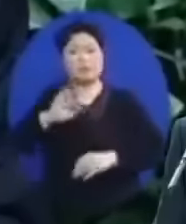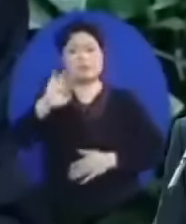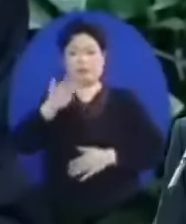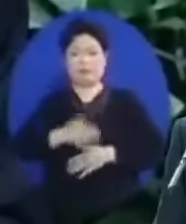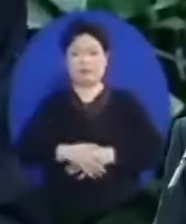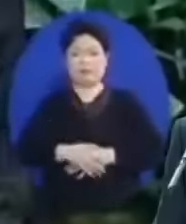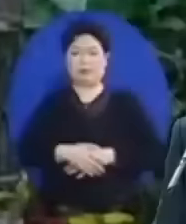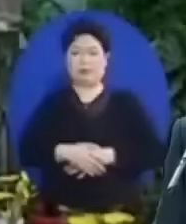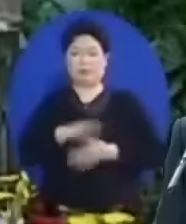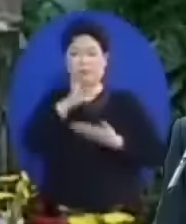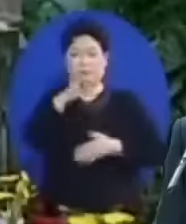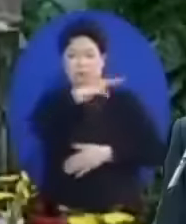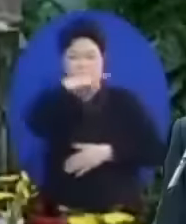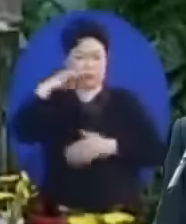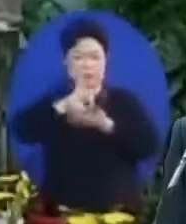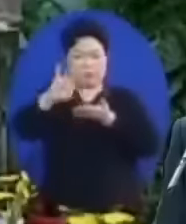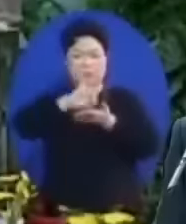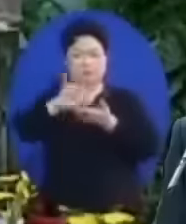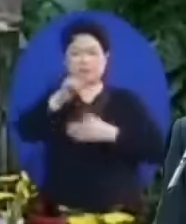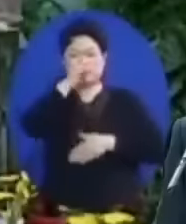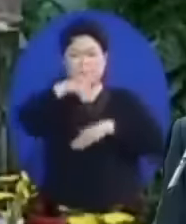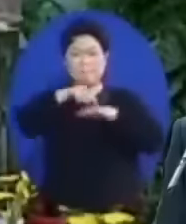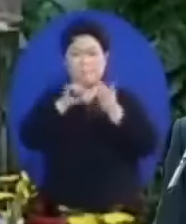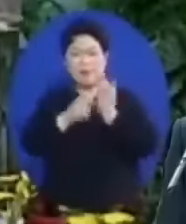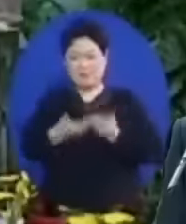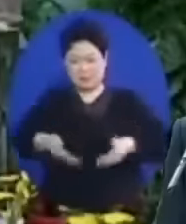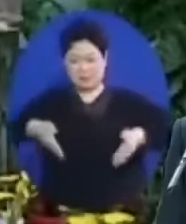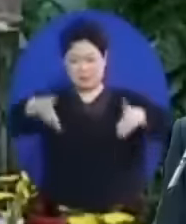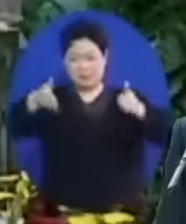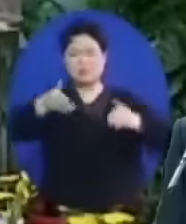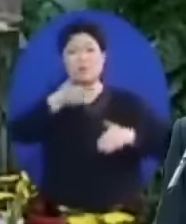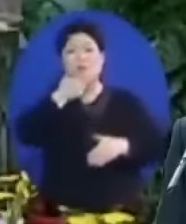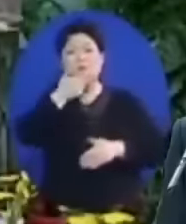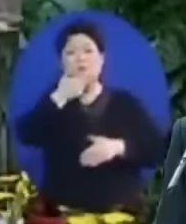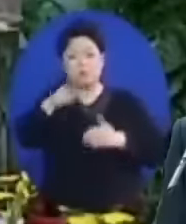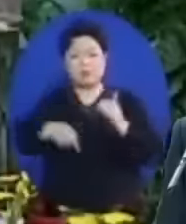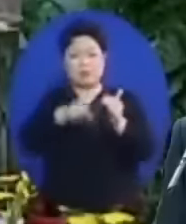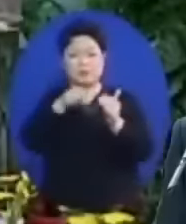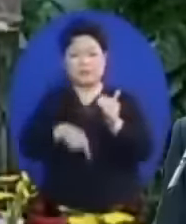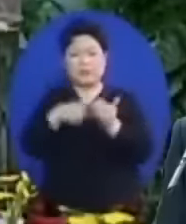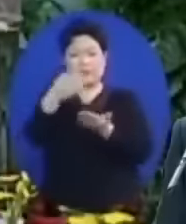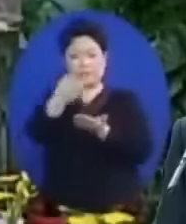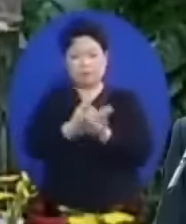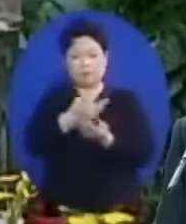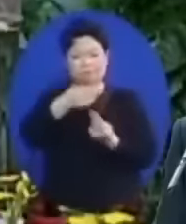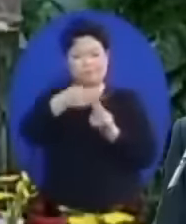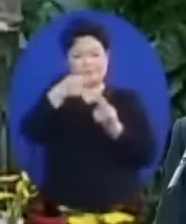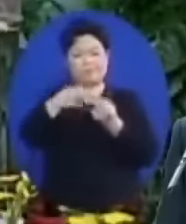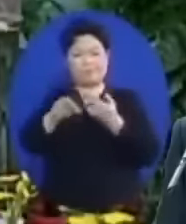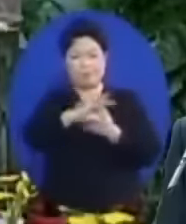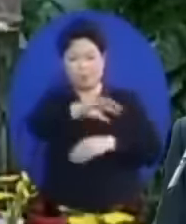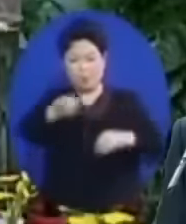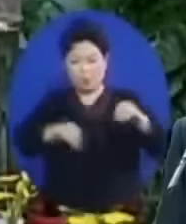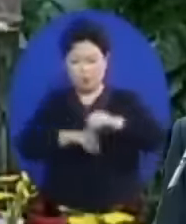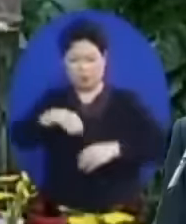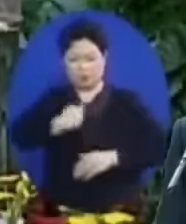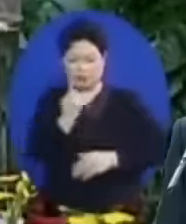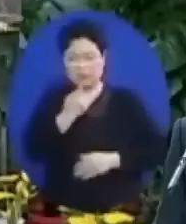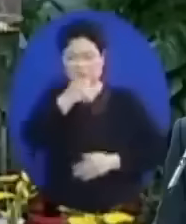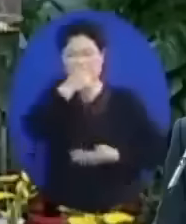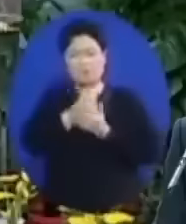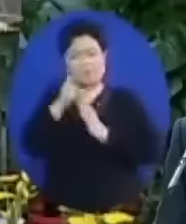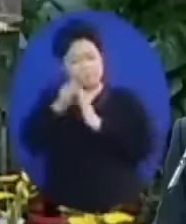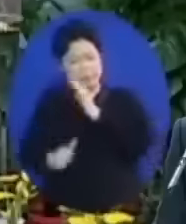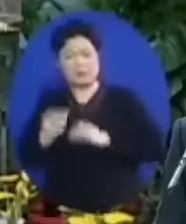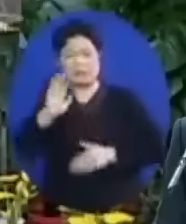것입니다. 돈을 올바로 쓸 수 있는 마음의 그릇이 준비되어 있지 않은 상태에서 모아진 재물은 오히려 그 자신을 타락시킬